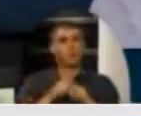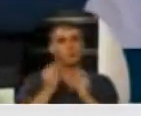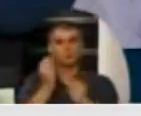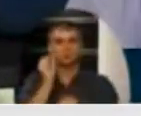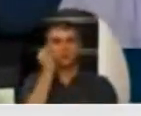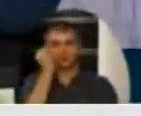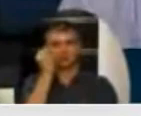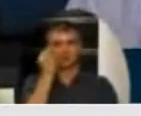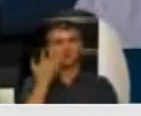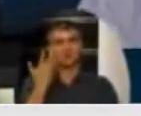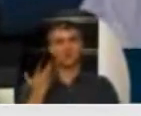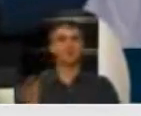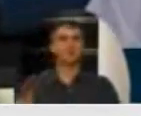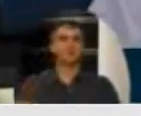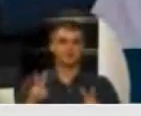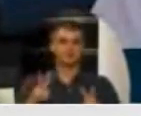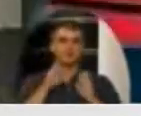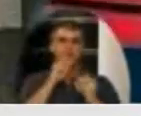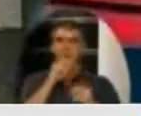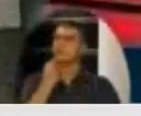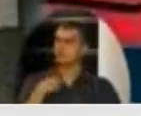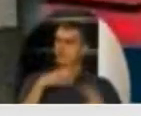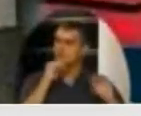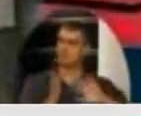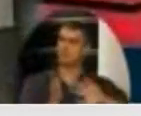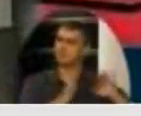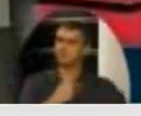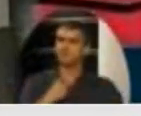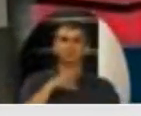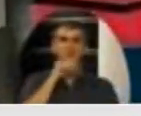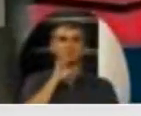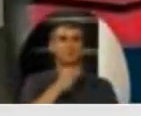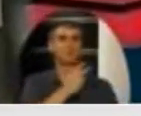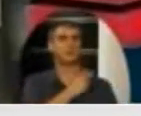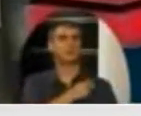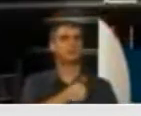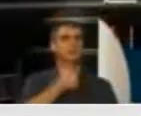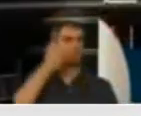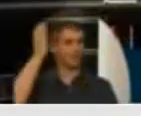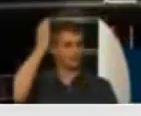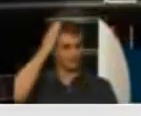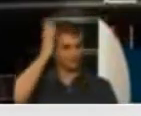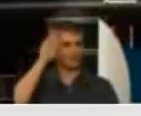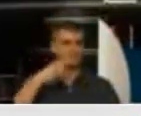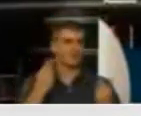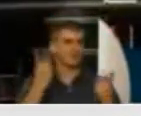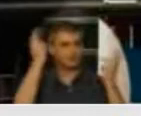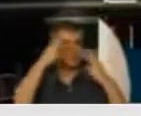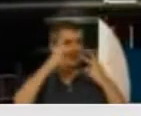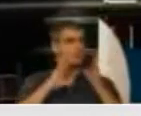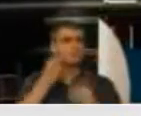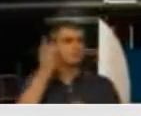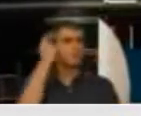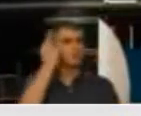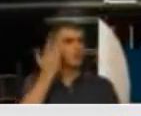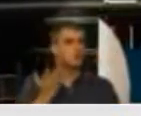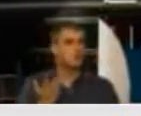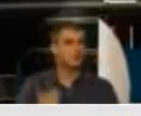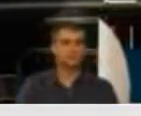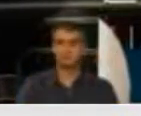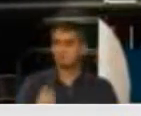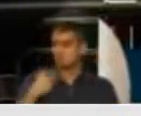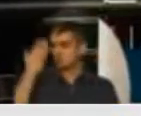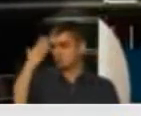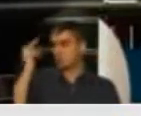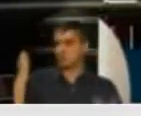שאולי יהיה לנו זמן לדבר עליו. אוקיי, תכף נדבר על זה, אבל אני רוצה בכל זאת לדבר על השר נפתלי בנט ועל הדיל שנרקם. מה אתה יודע על כך? אנחנו לא